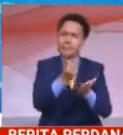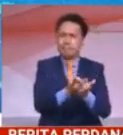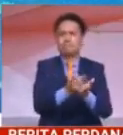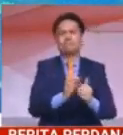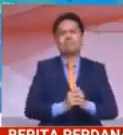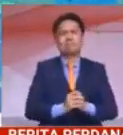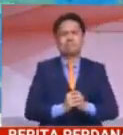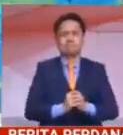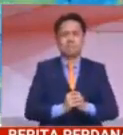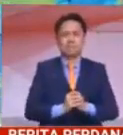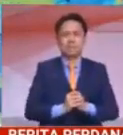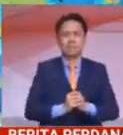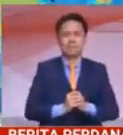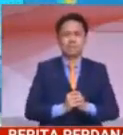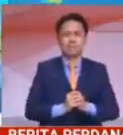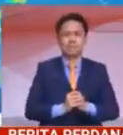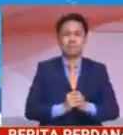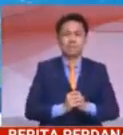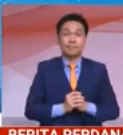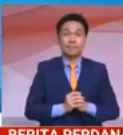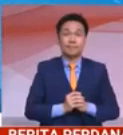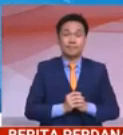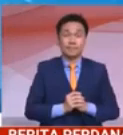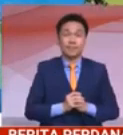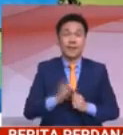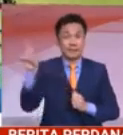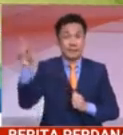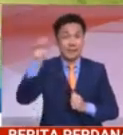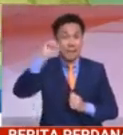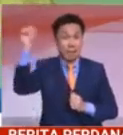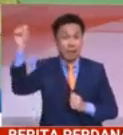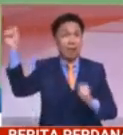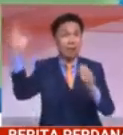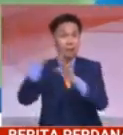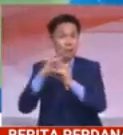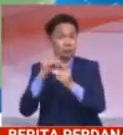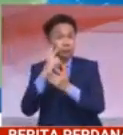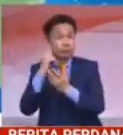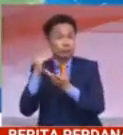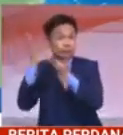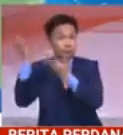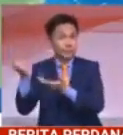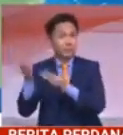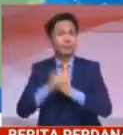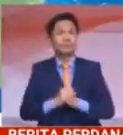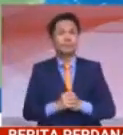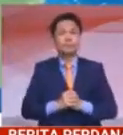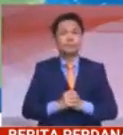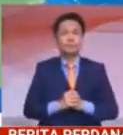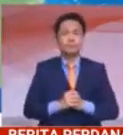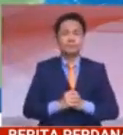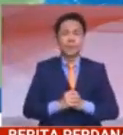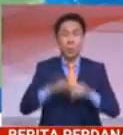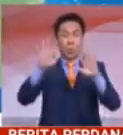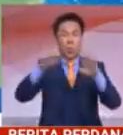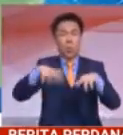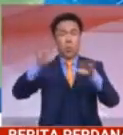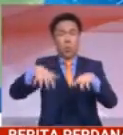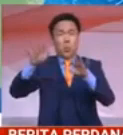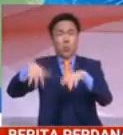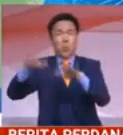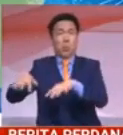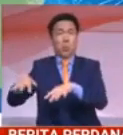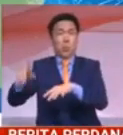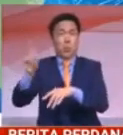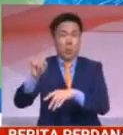lagi. Bagi tinjauan cuaca semasa di Sabah dan Sarawak pula dapat diperhatikan ketika ini, hujan lebat kini sedang